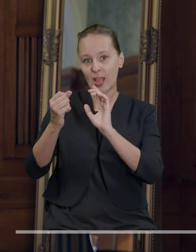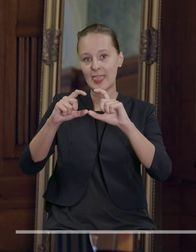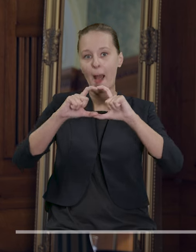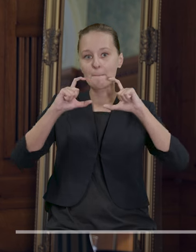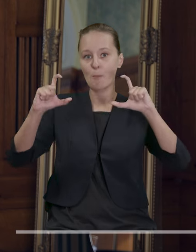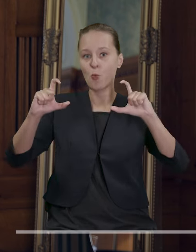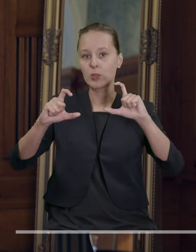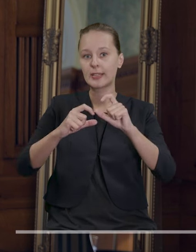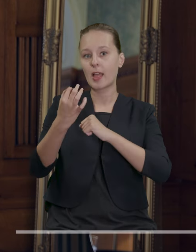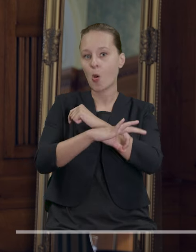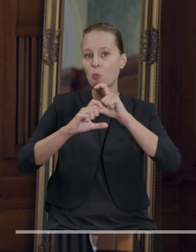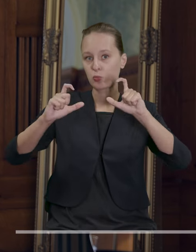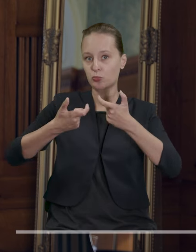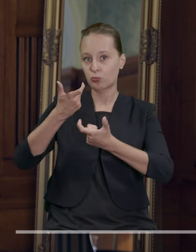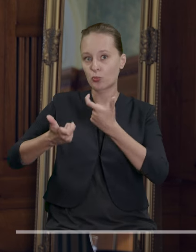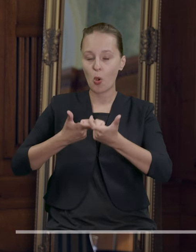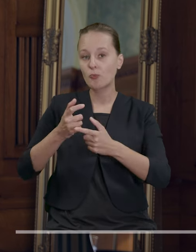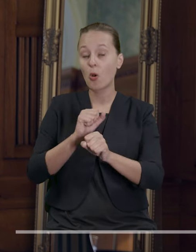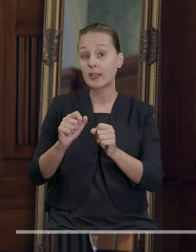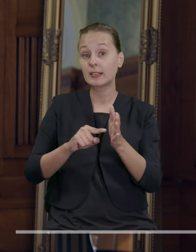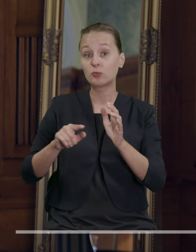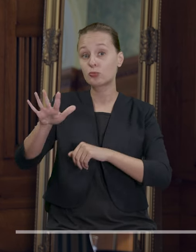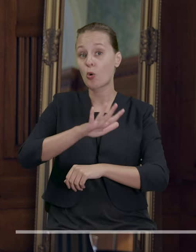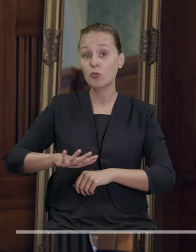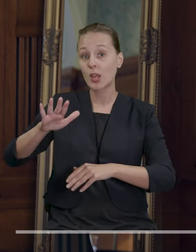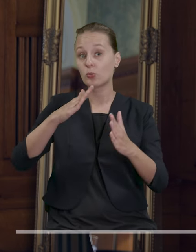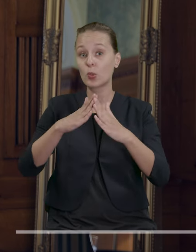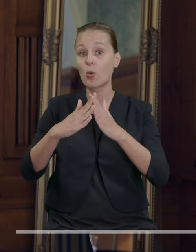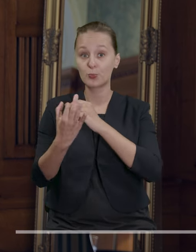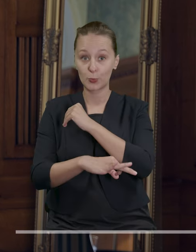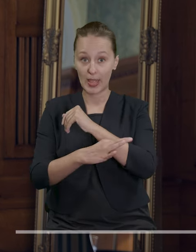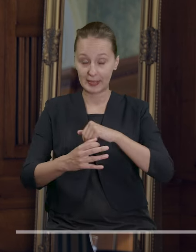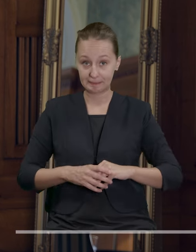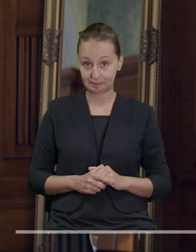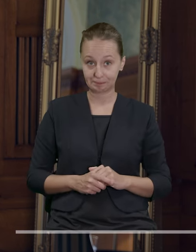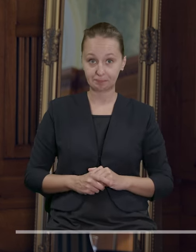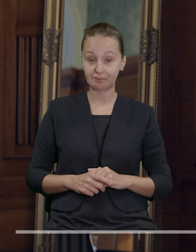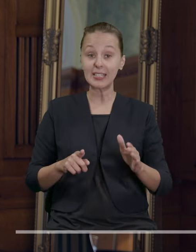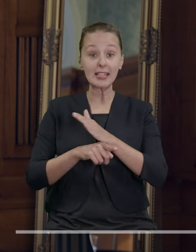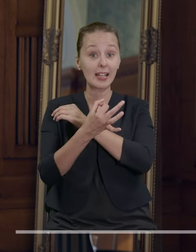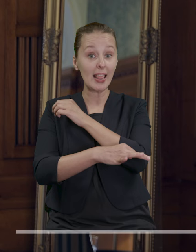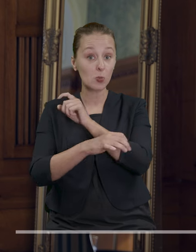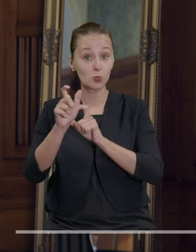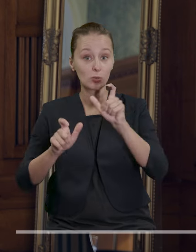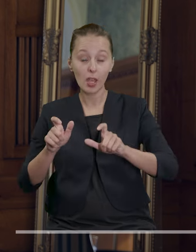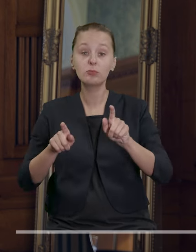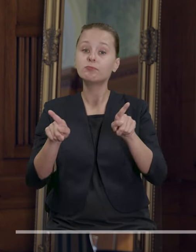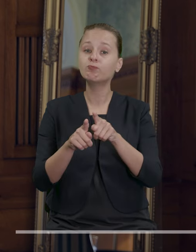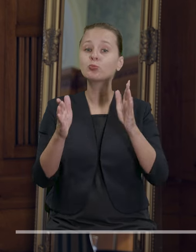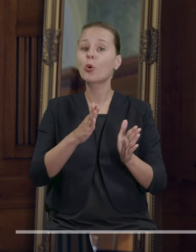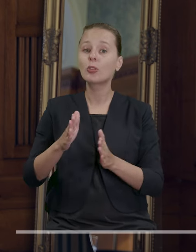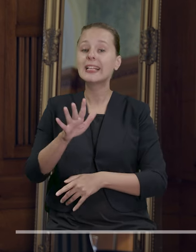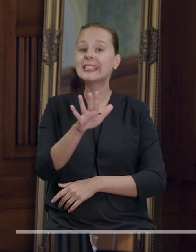na budynkach uczelni i na osiedlu akademickim. Dla studentów przygotowaliśmy